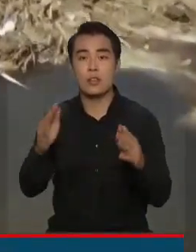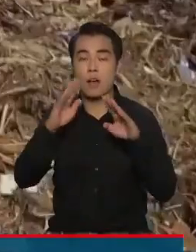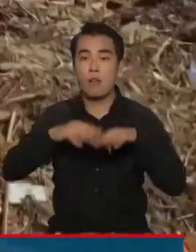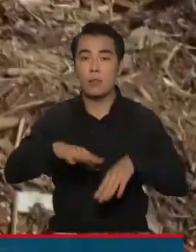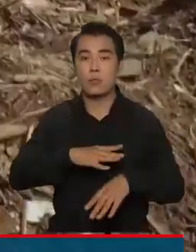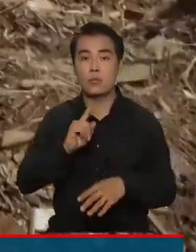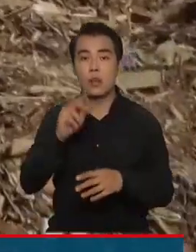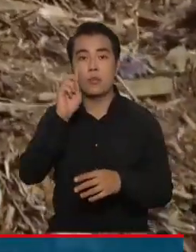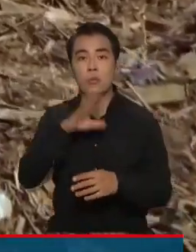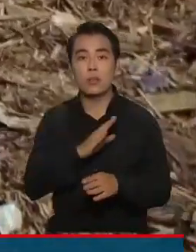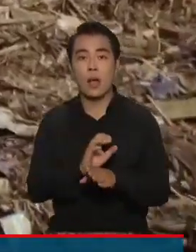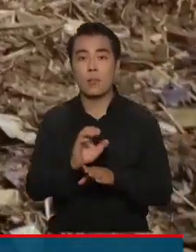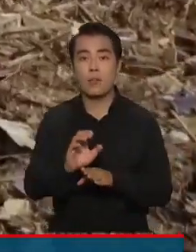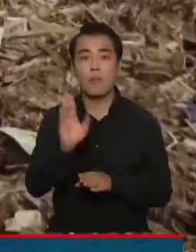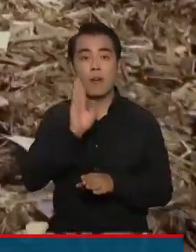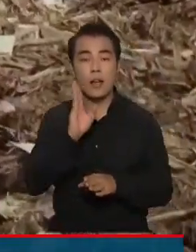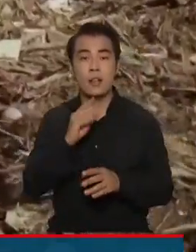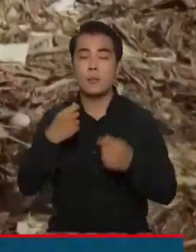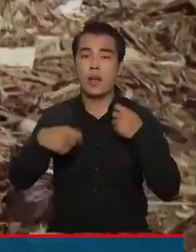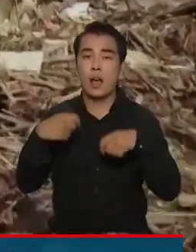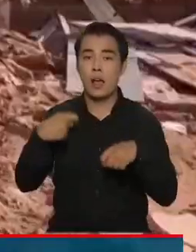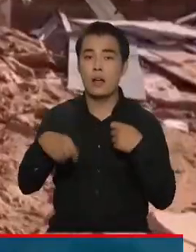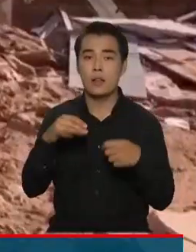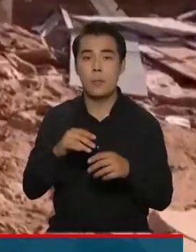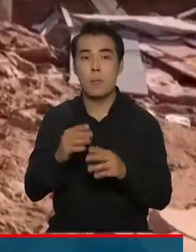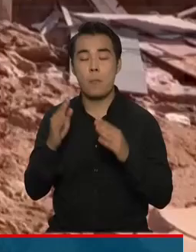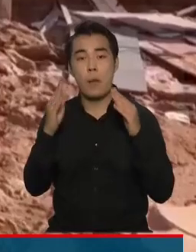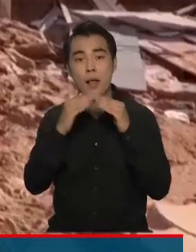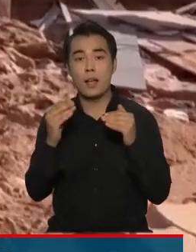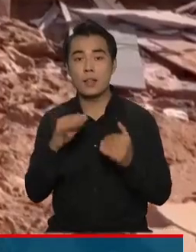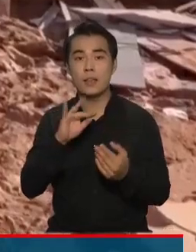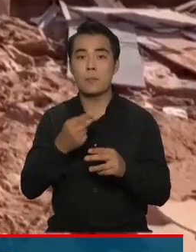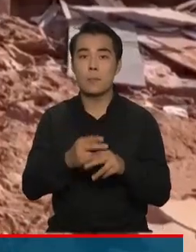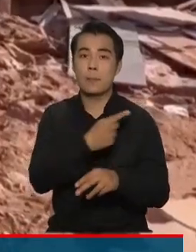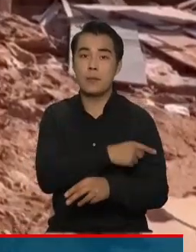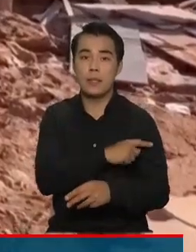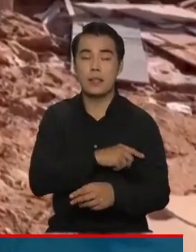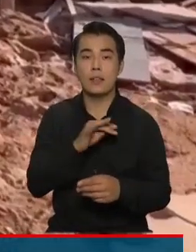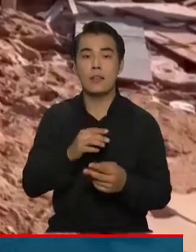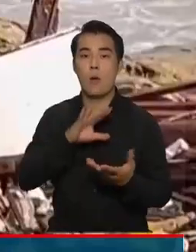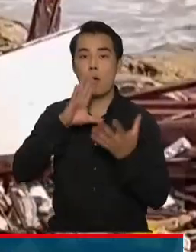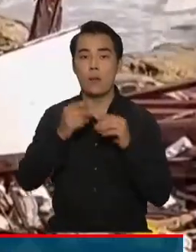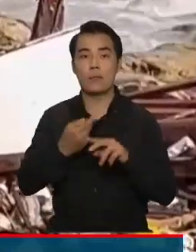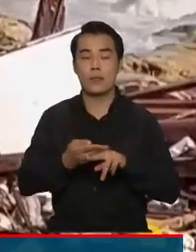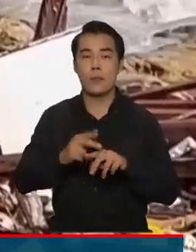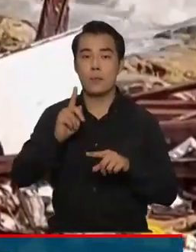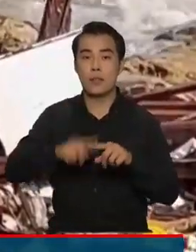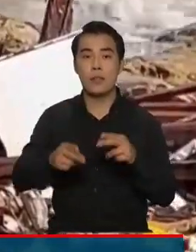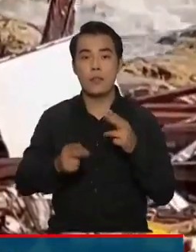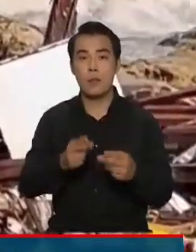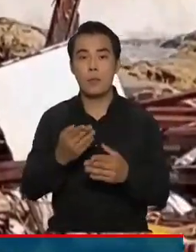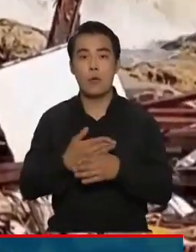что в страну направляется вода, продовольствие, палатки, одеяло, гигиенические наборы, медикаменты и средства экстренной